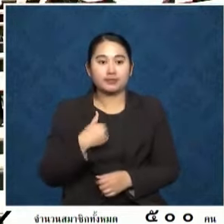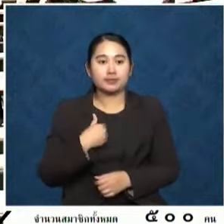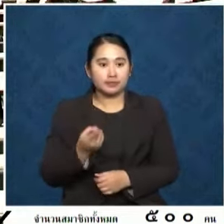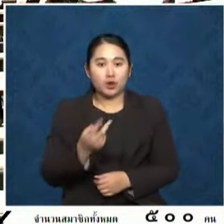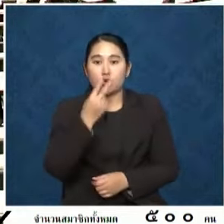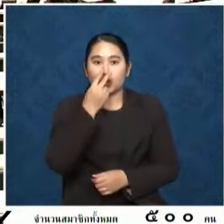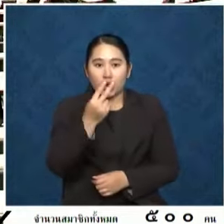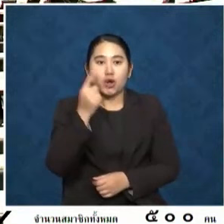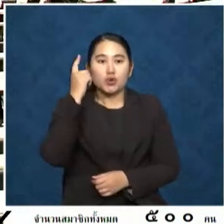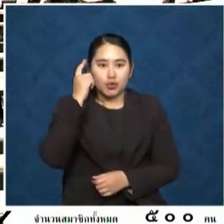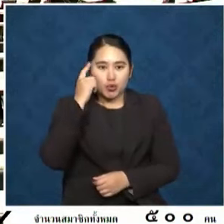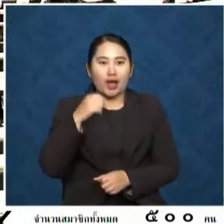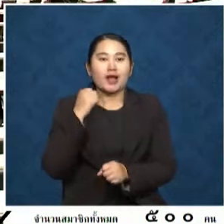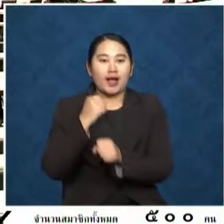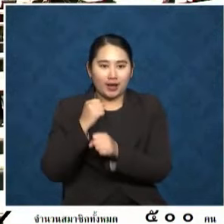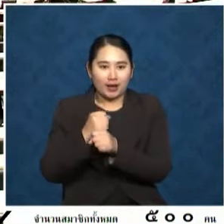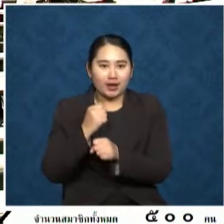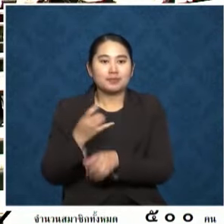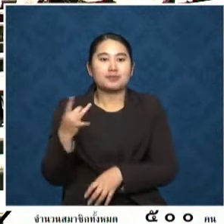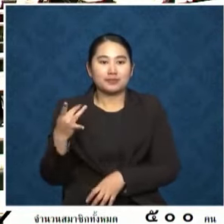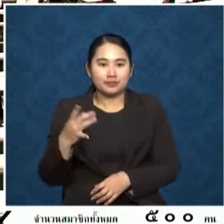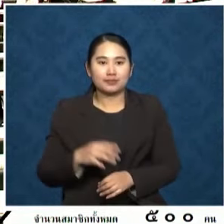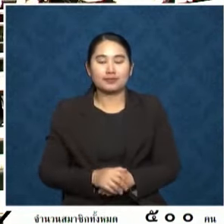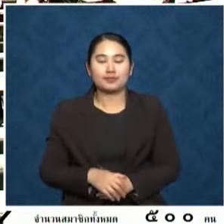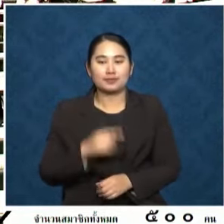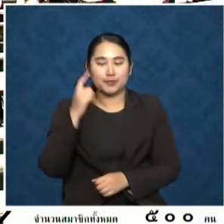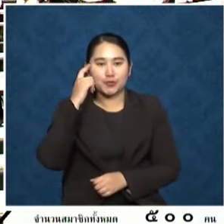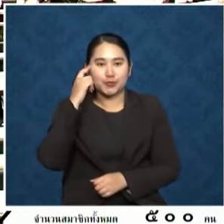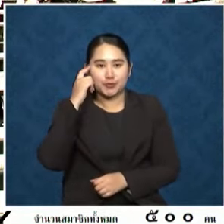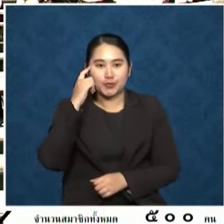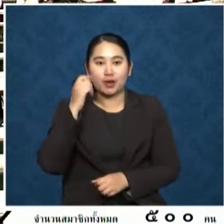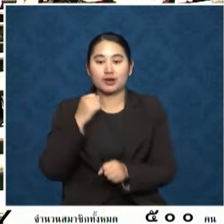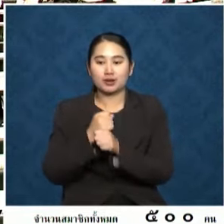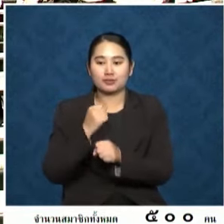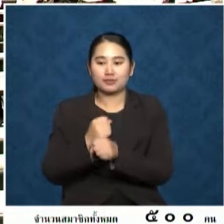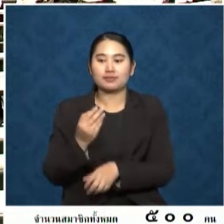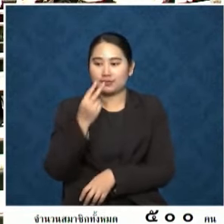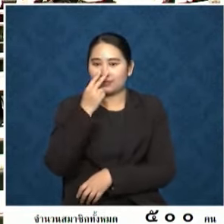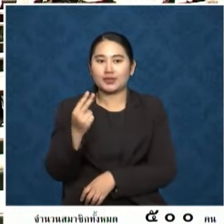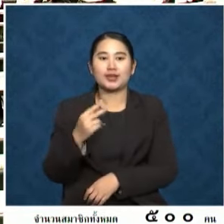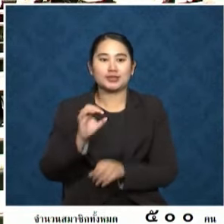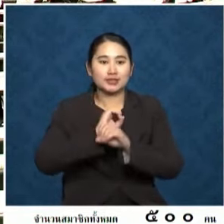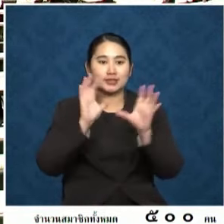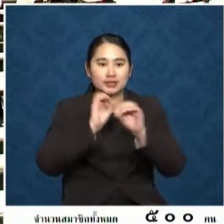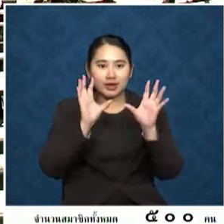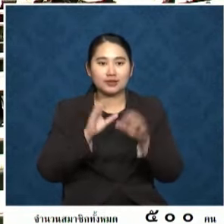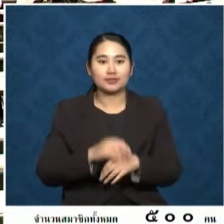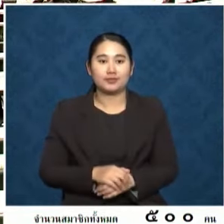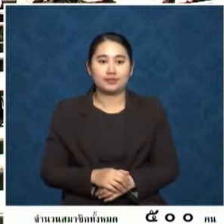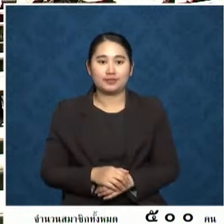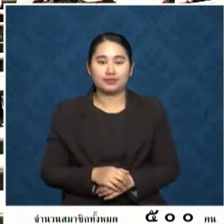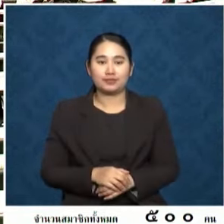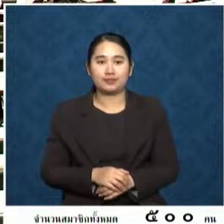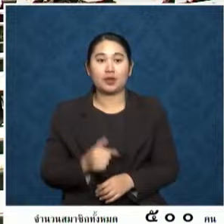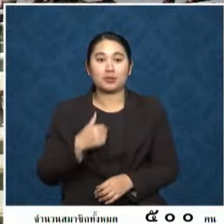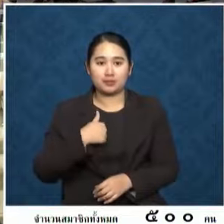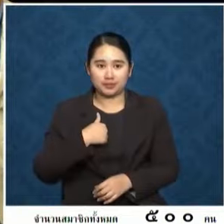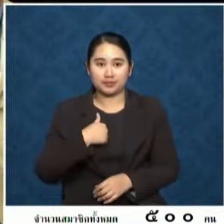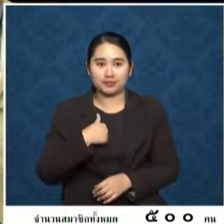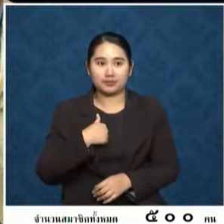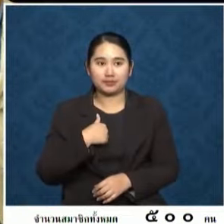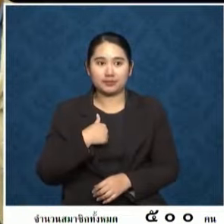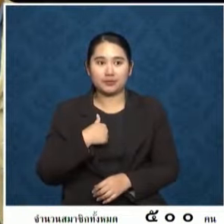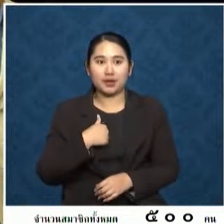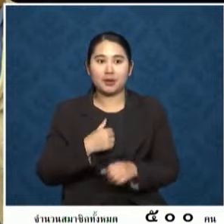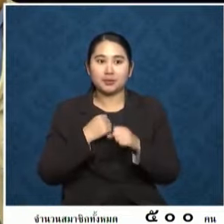มันบ่งบอกถึงการกระทำครับเจตนามันการกระทำบ่งบอกถึงเจตนาชัดเจนผมเองเนี่ย